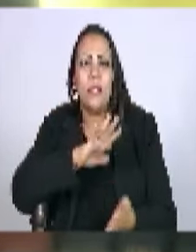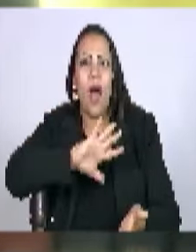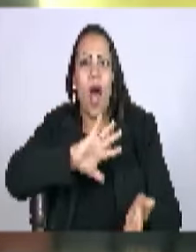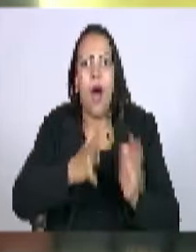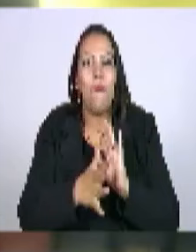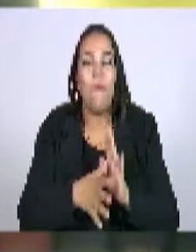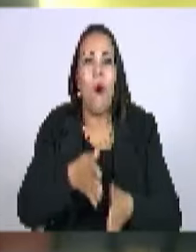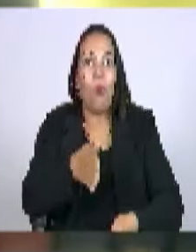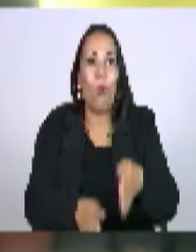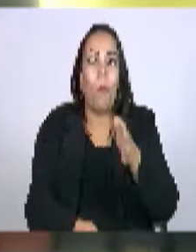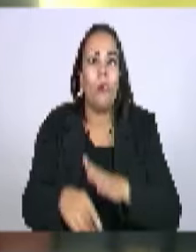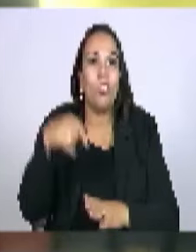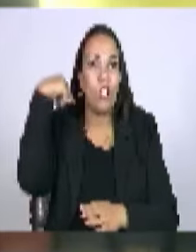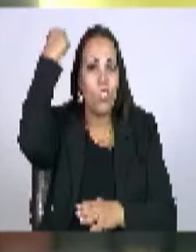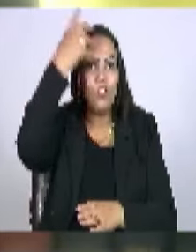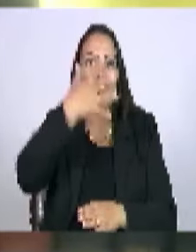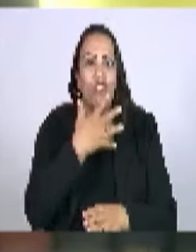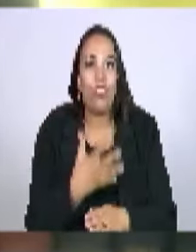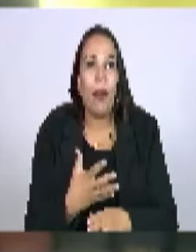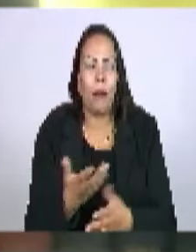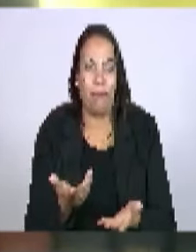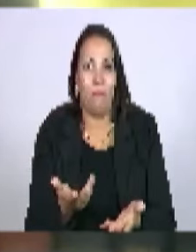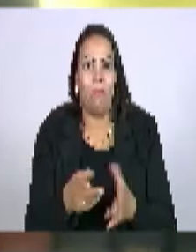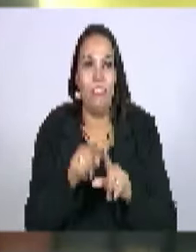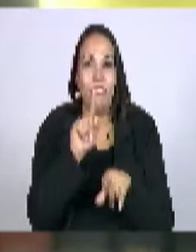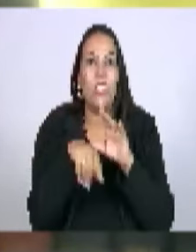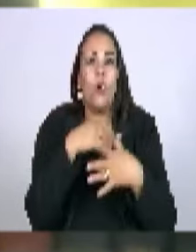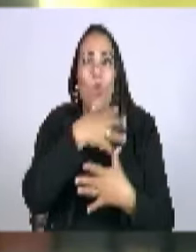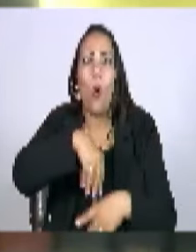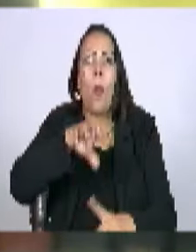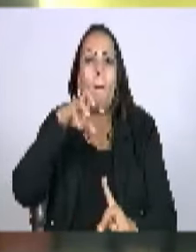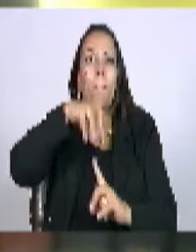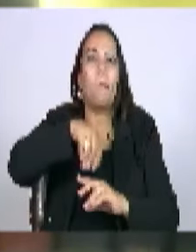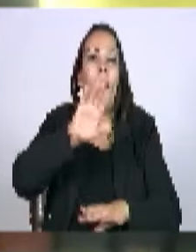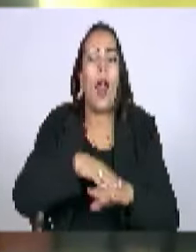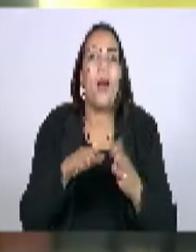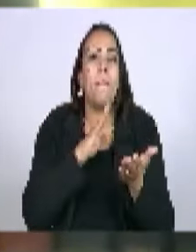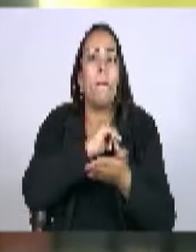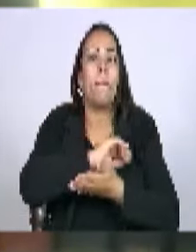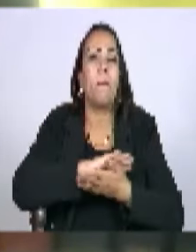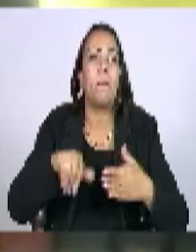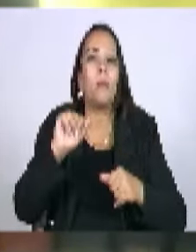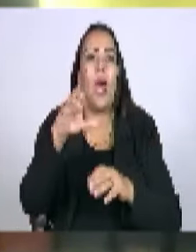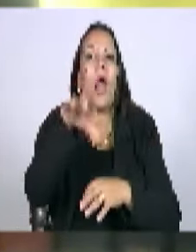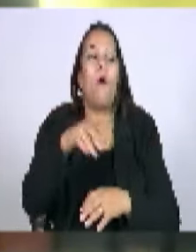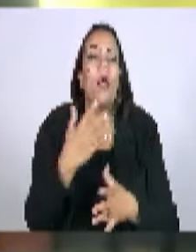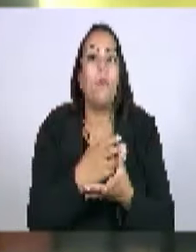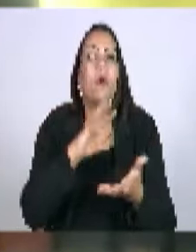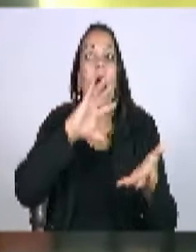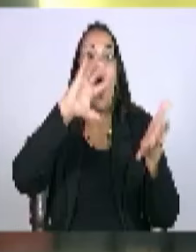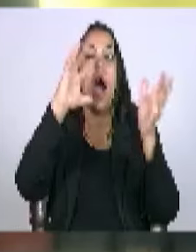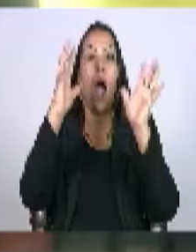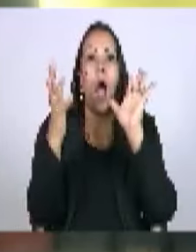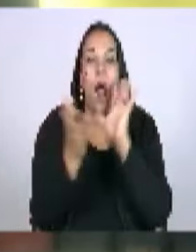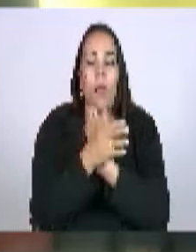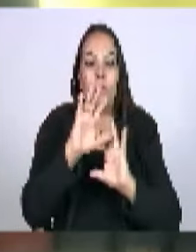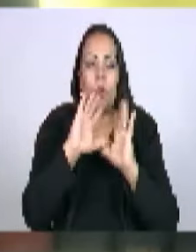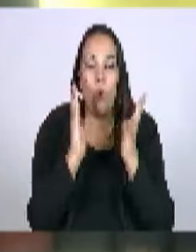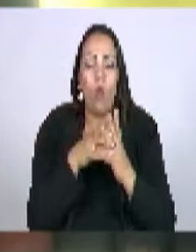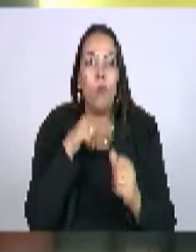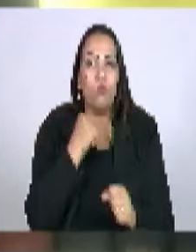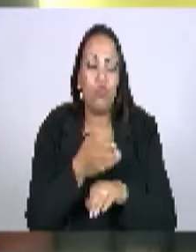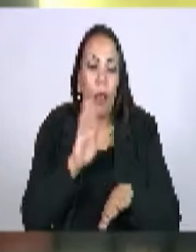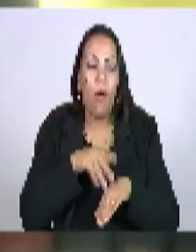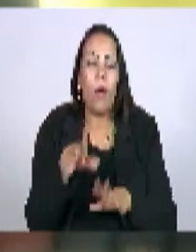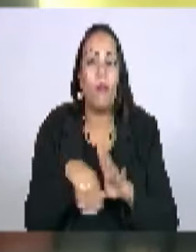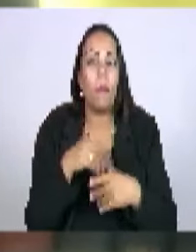فال المساله زي ما البعض بيقوللك دي بتهدد الامن القومي ماشي بس الدول العالم كله شغاله على الموضوع ده واحنا لازم نشتغل